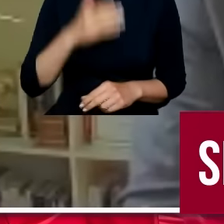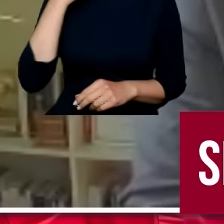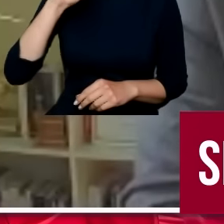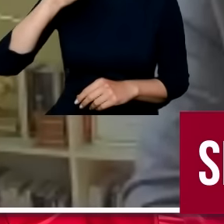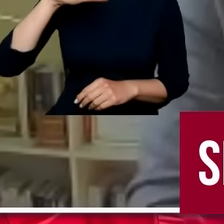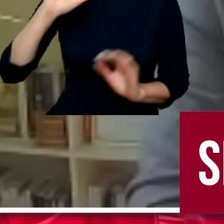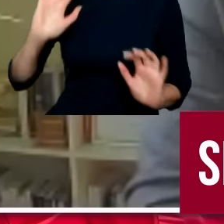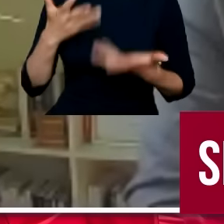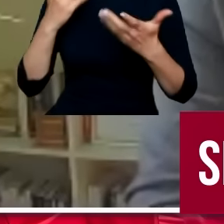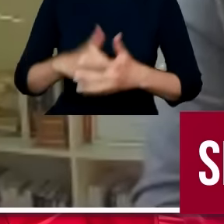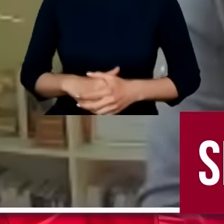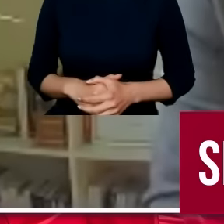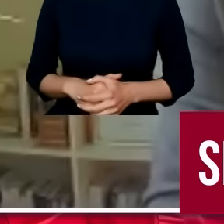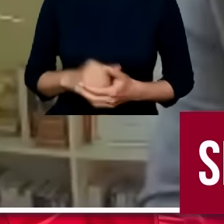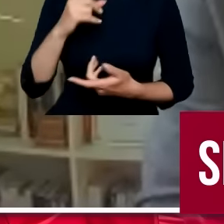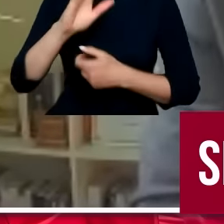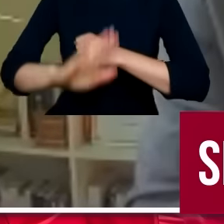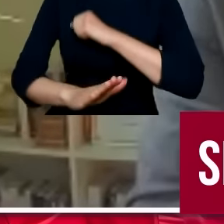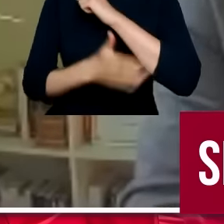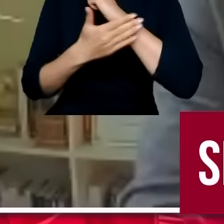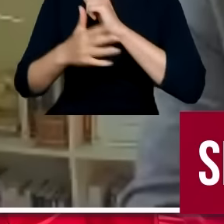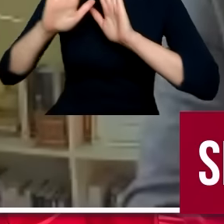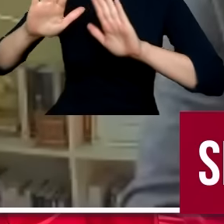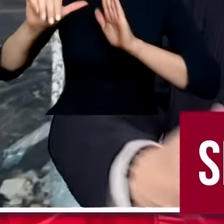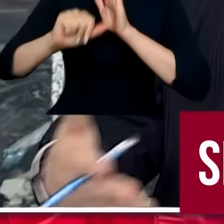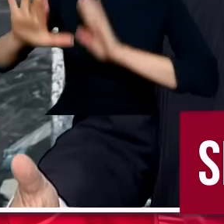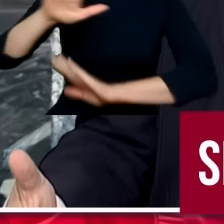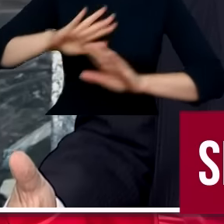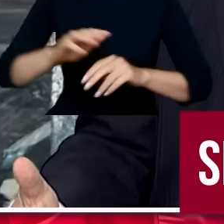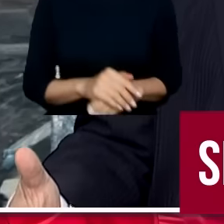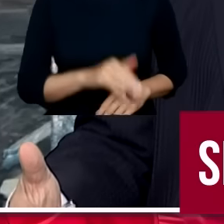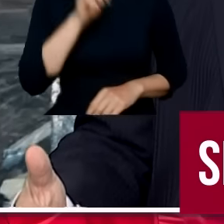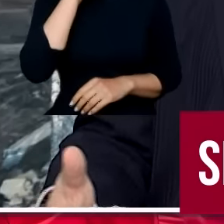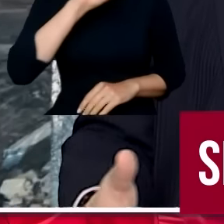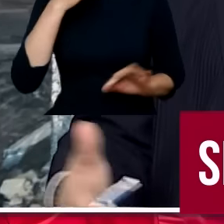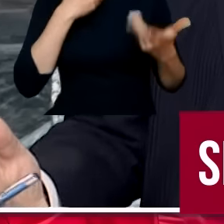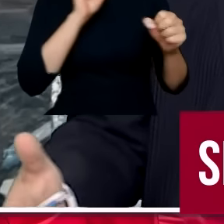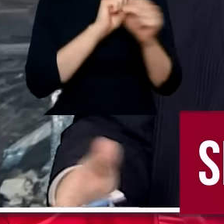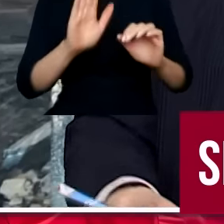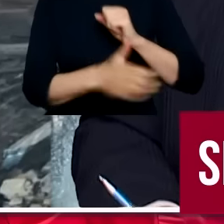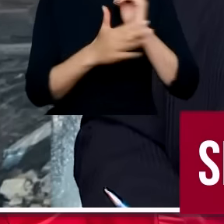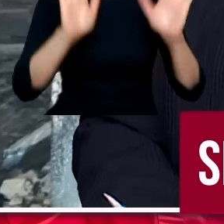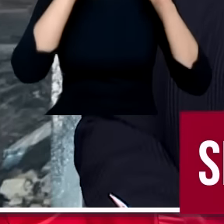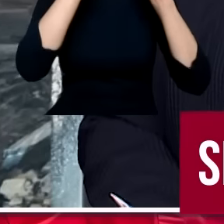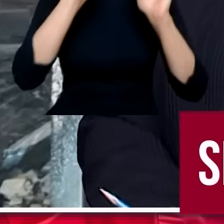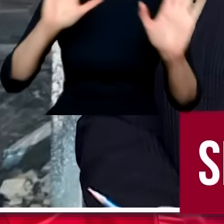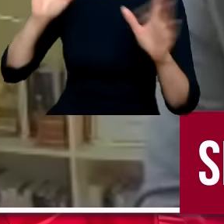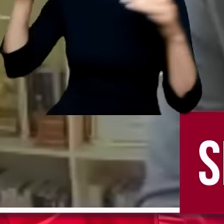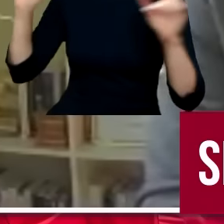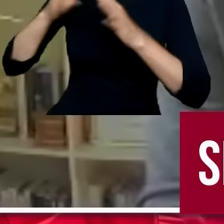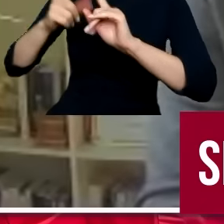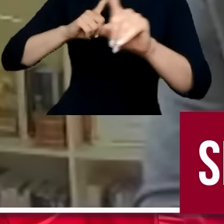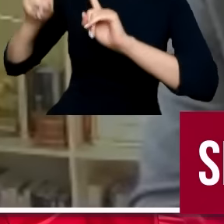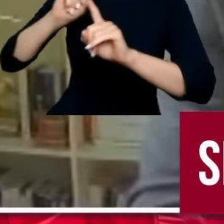są zwolennikami Ochrony Środowiska zielonym ładem to jest miłośnikiem Putina mniej więcej takie jest tak